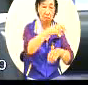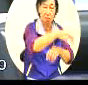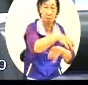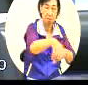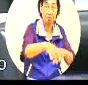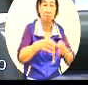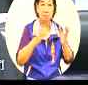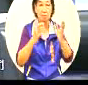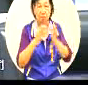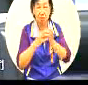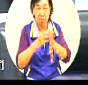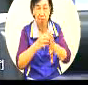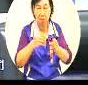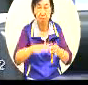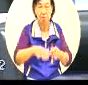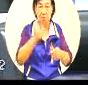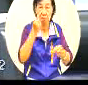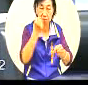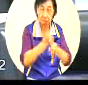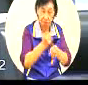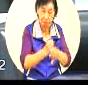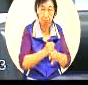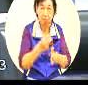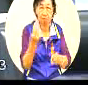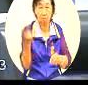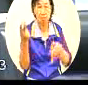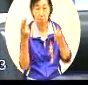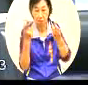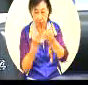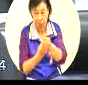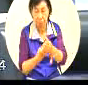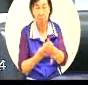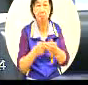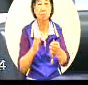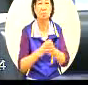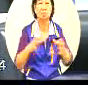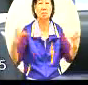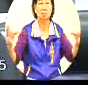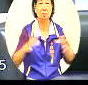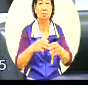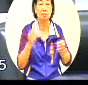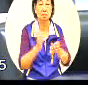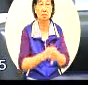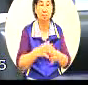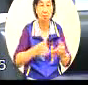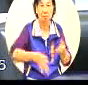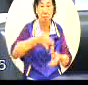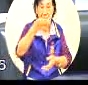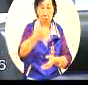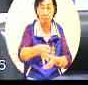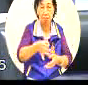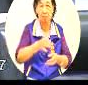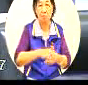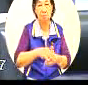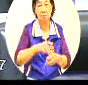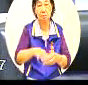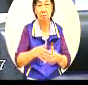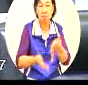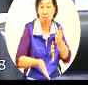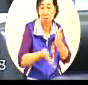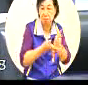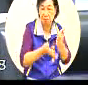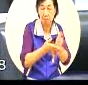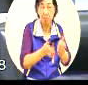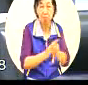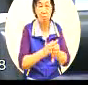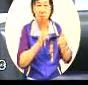行，甚至依照常理来讲应该是没有接管的要优先收费才对啊，这样才能鼓励民众你要赶快去做